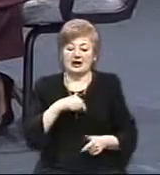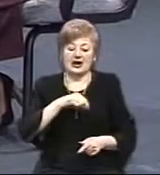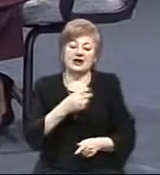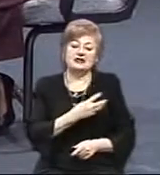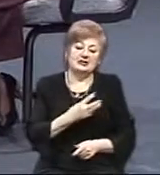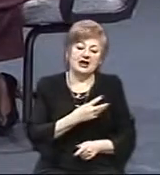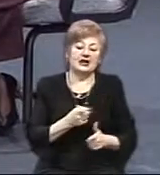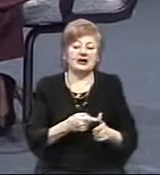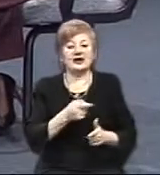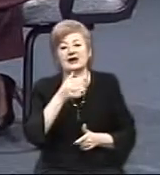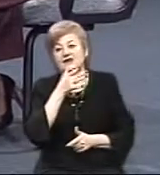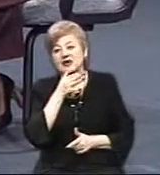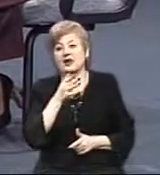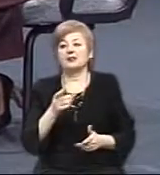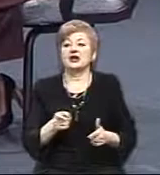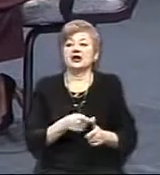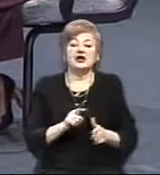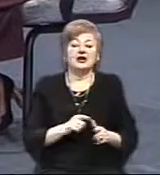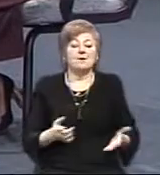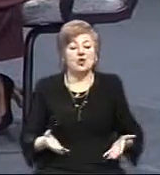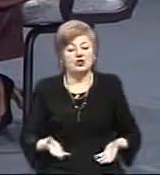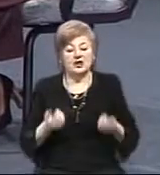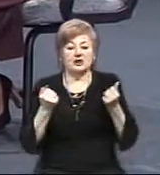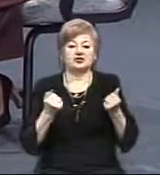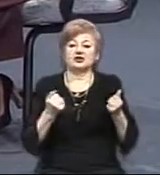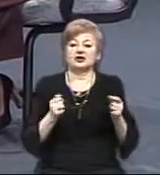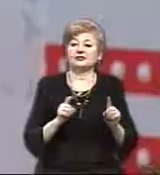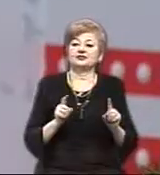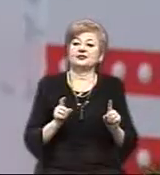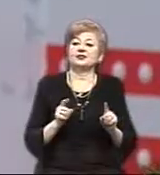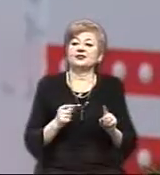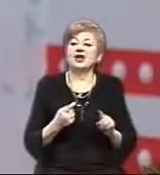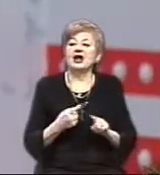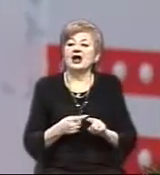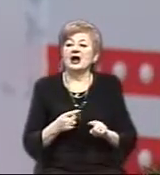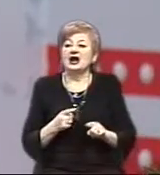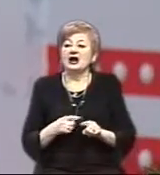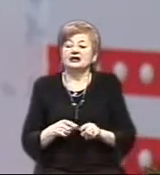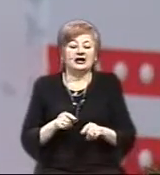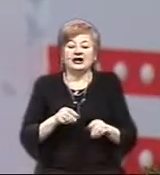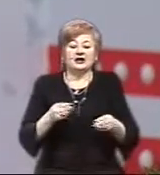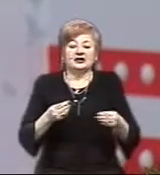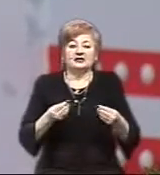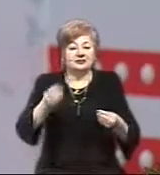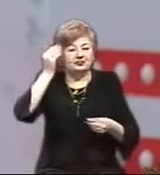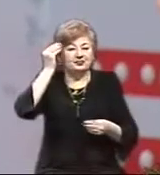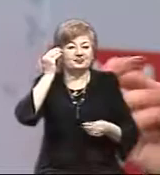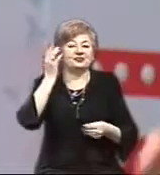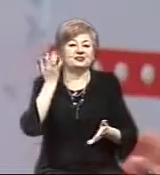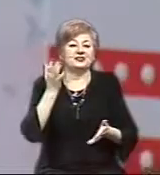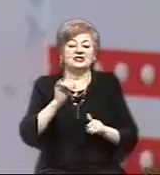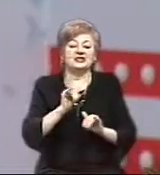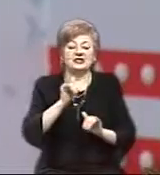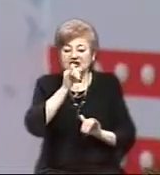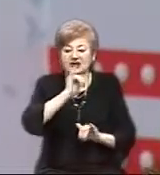це час, або це якась підтримка якась. Тобто стереотипи не дають в повній мірі розвиватися